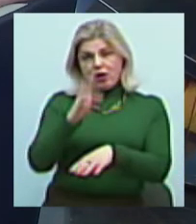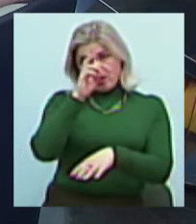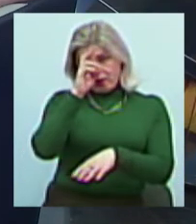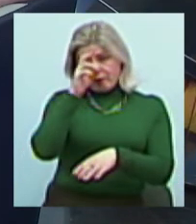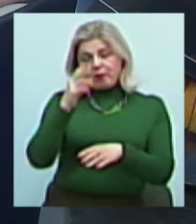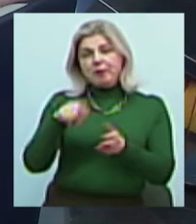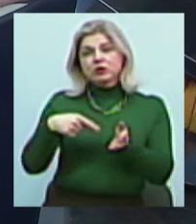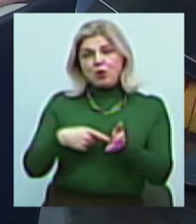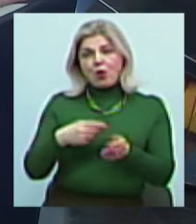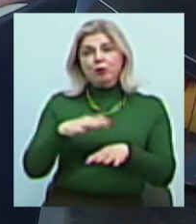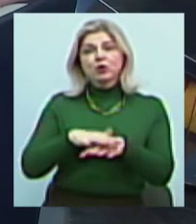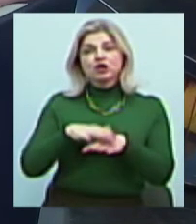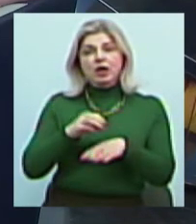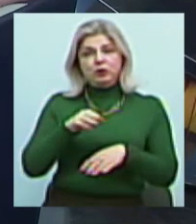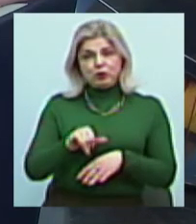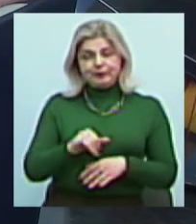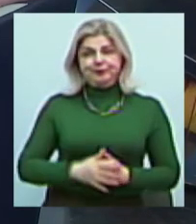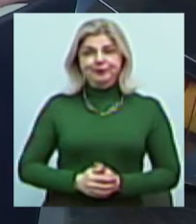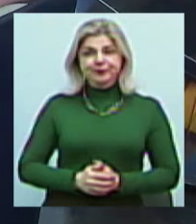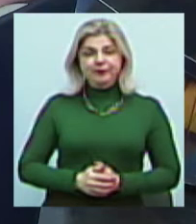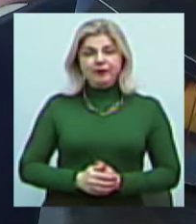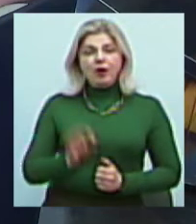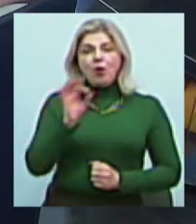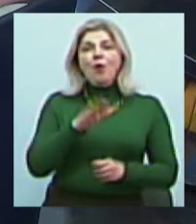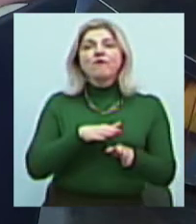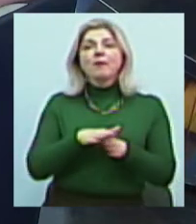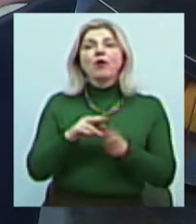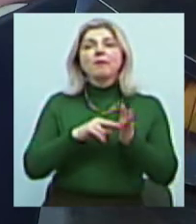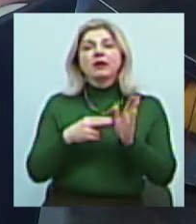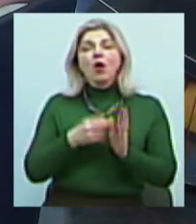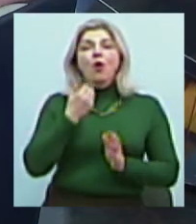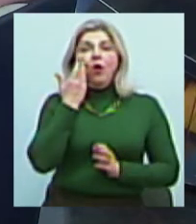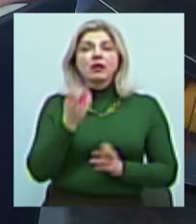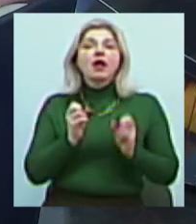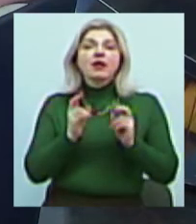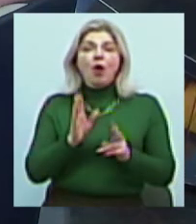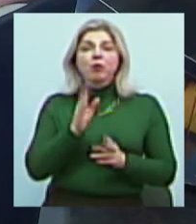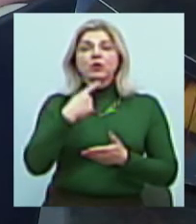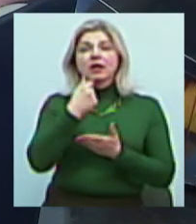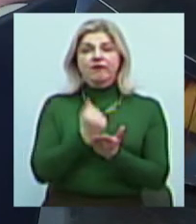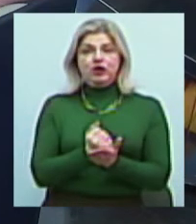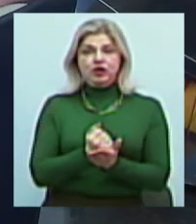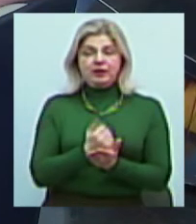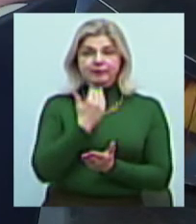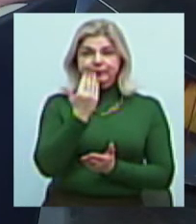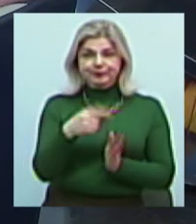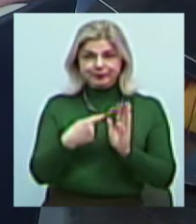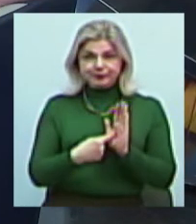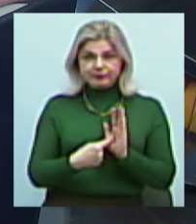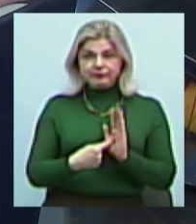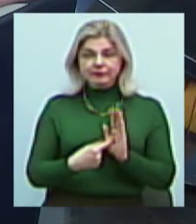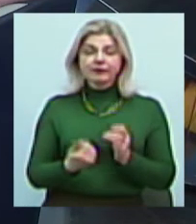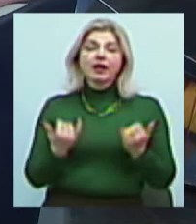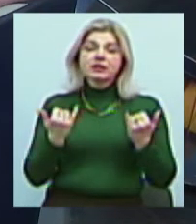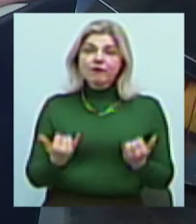бюджету. Щодо власної реалізації плану, коли і як він має бути затвердженим? На сьогодні